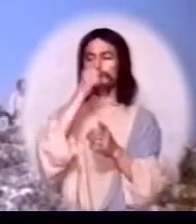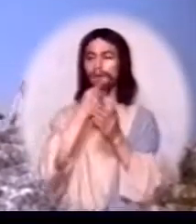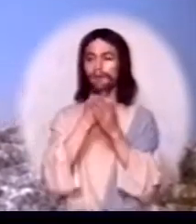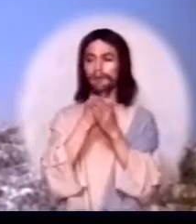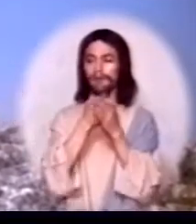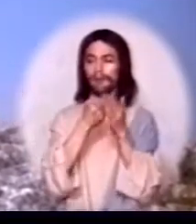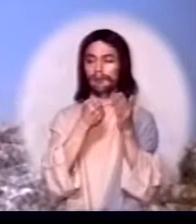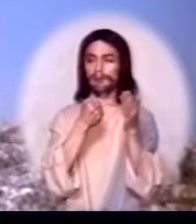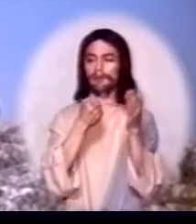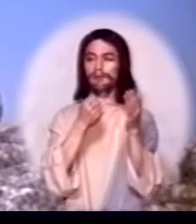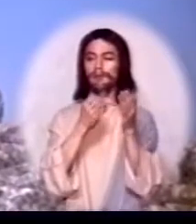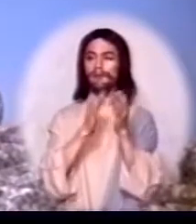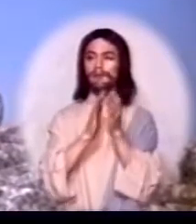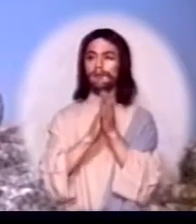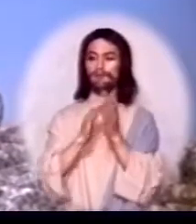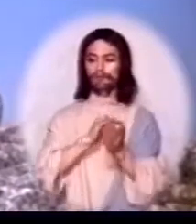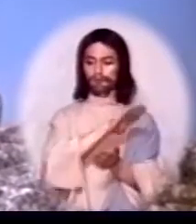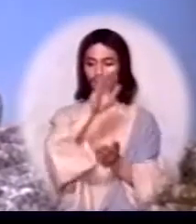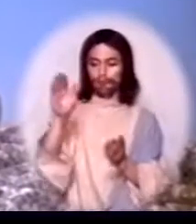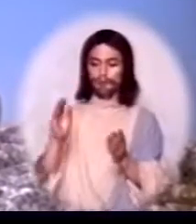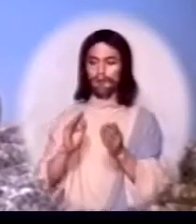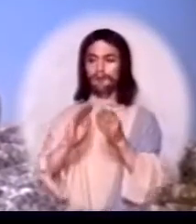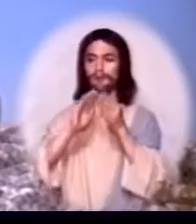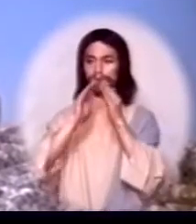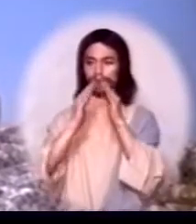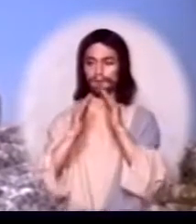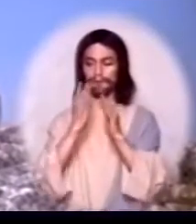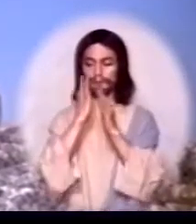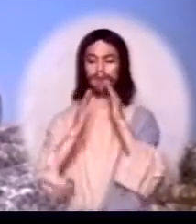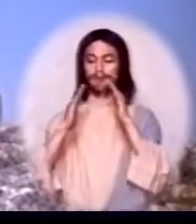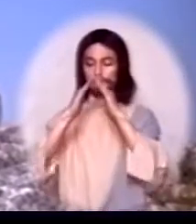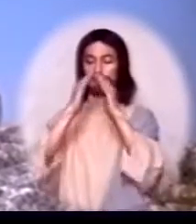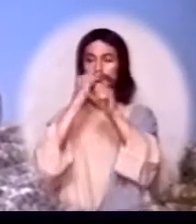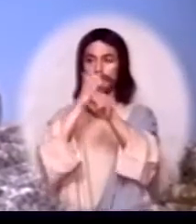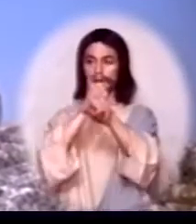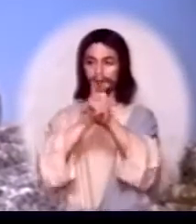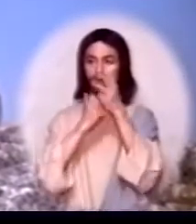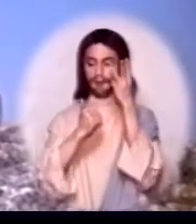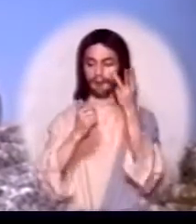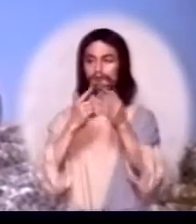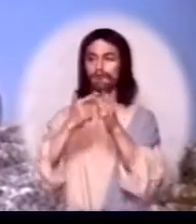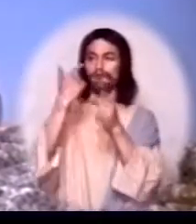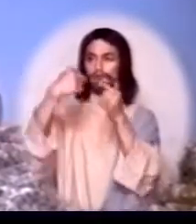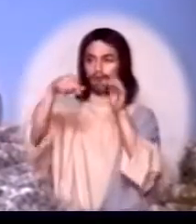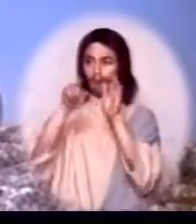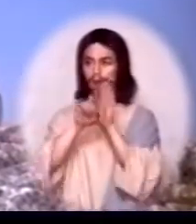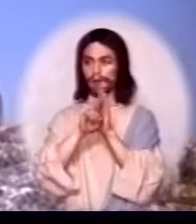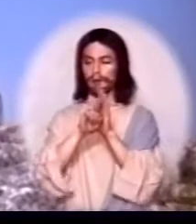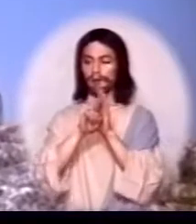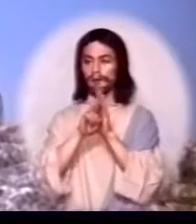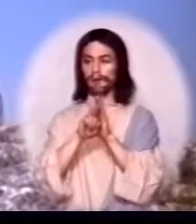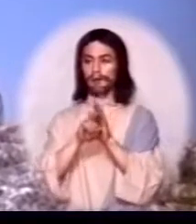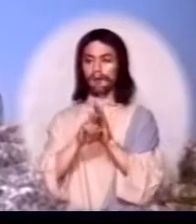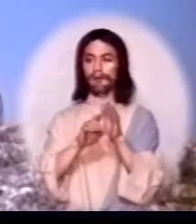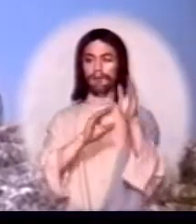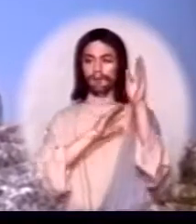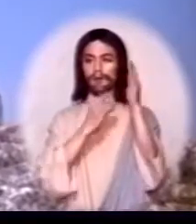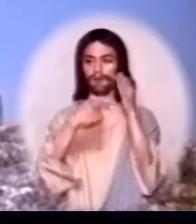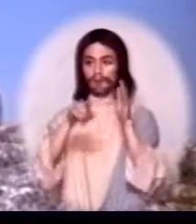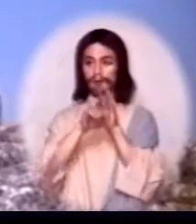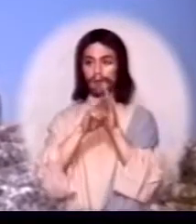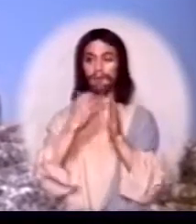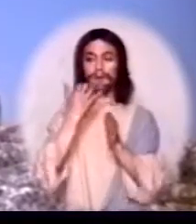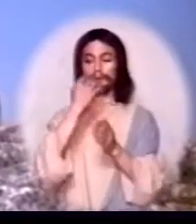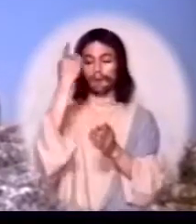여기가 좋사오리. 우리가 초막 셋을 주를 위하여 모세를 위하여